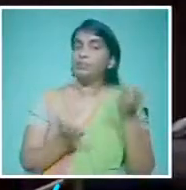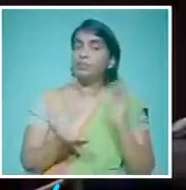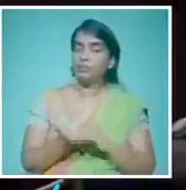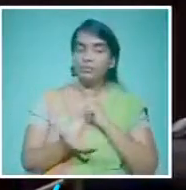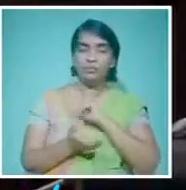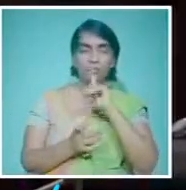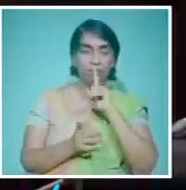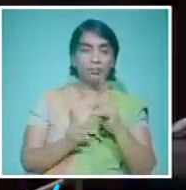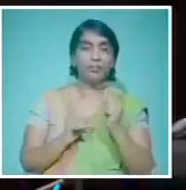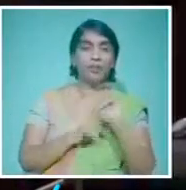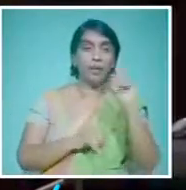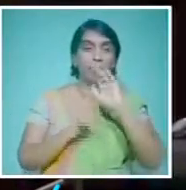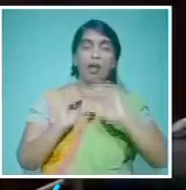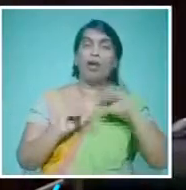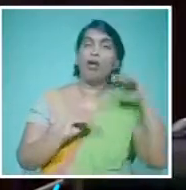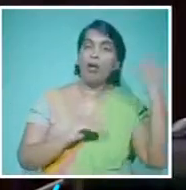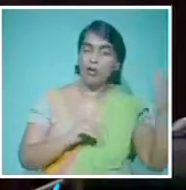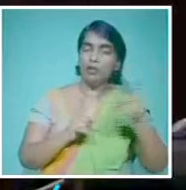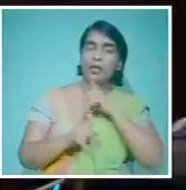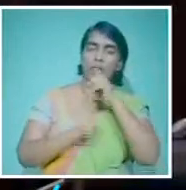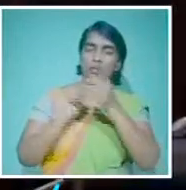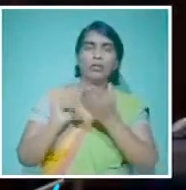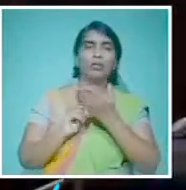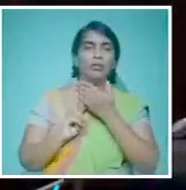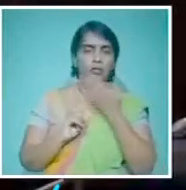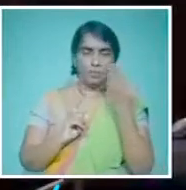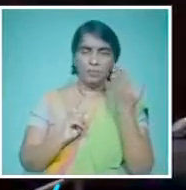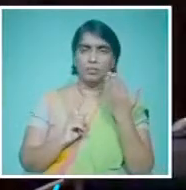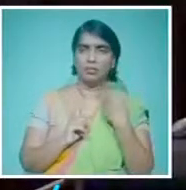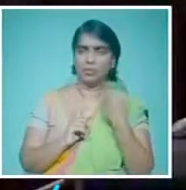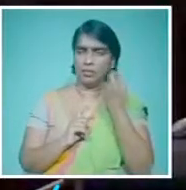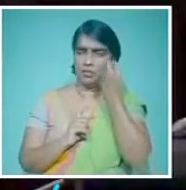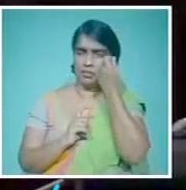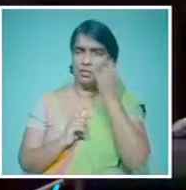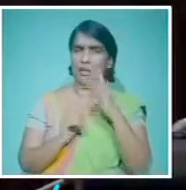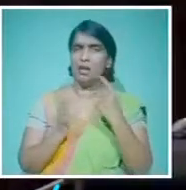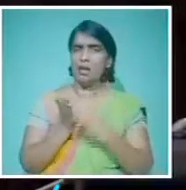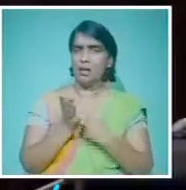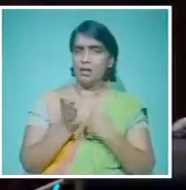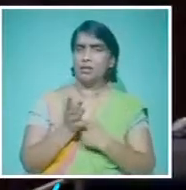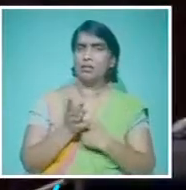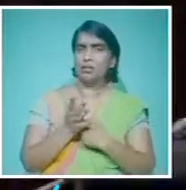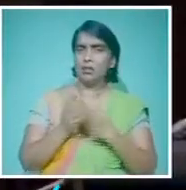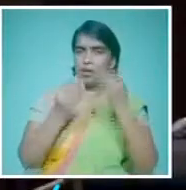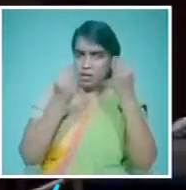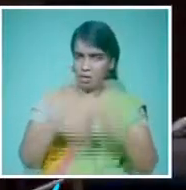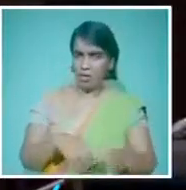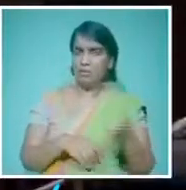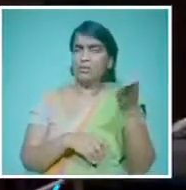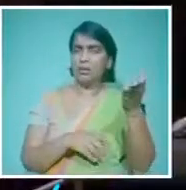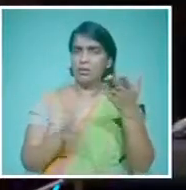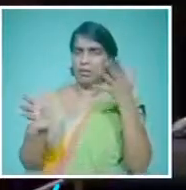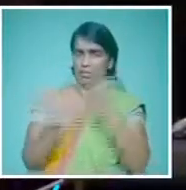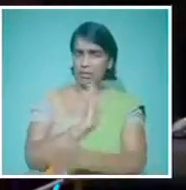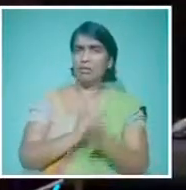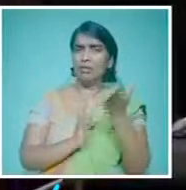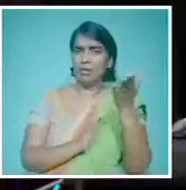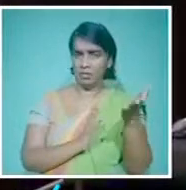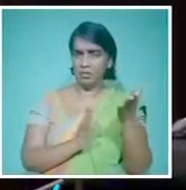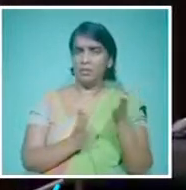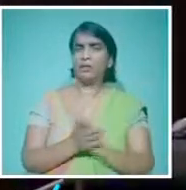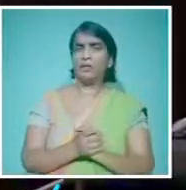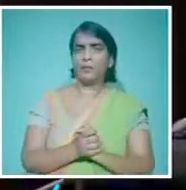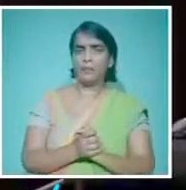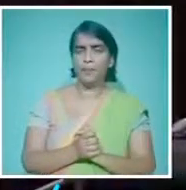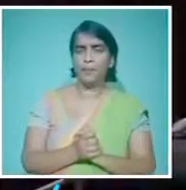කියනවා පාර්ලිමේන්තුවේ එළියත් පුළුවන්ලු මේක කතා කරන්න මට සැකයක් තියෙනවා රංජන් රාමනායකව අමාරු දැම්මේ මෙතුමාද කියලා. honorable member